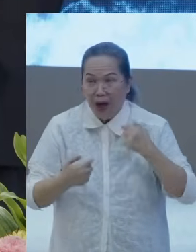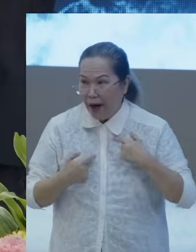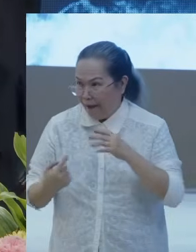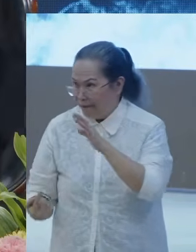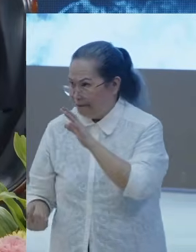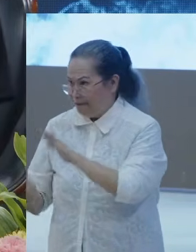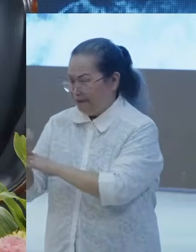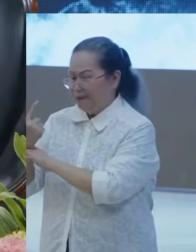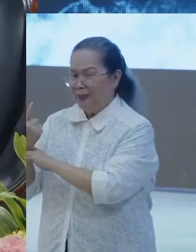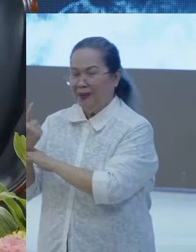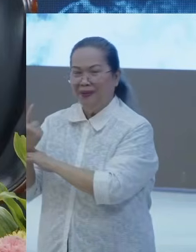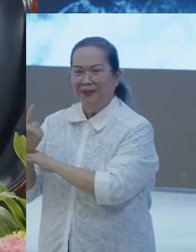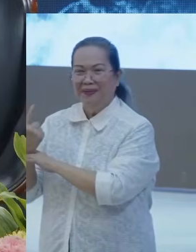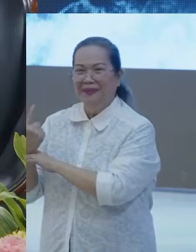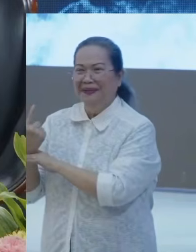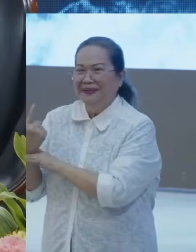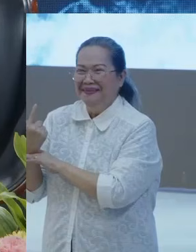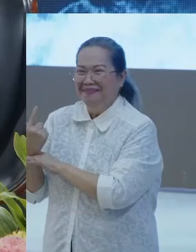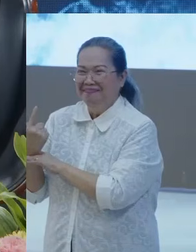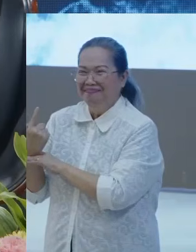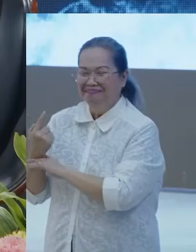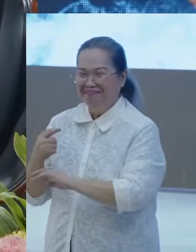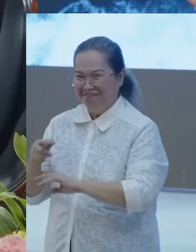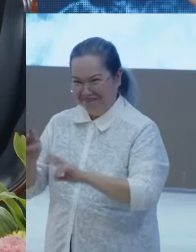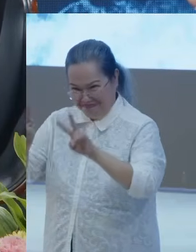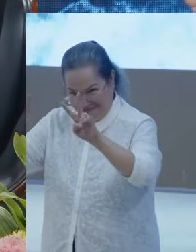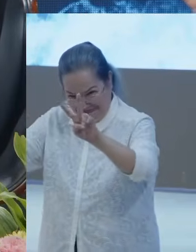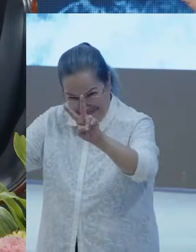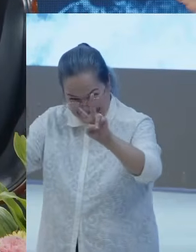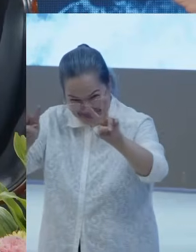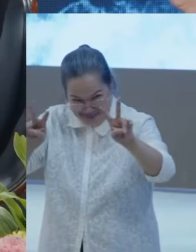Jesus, peace be with you.